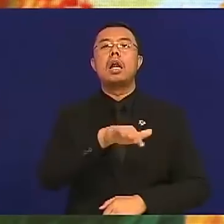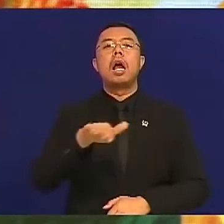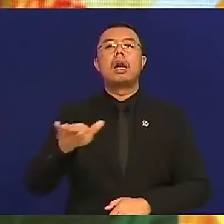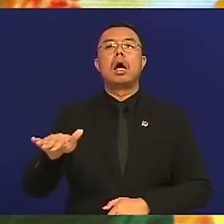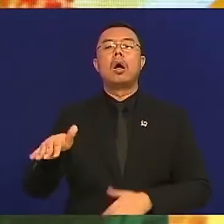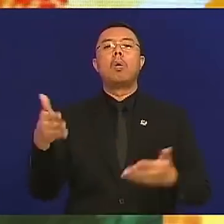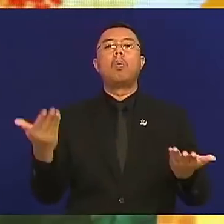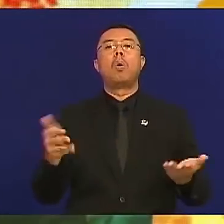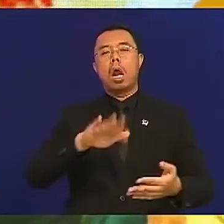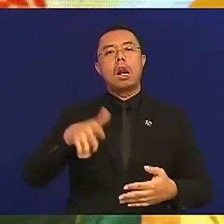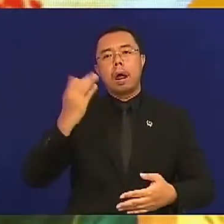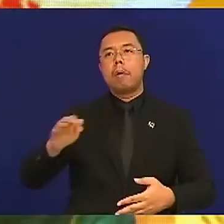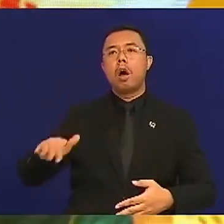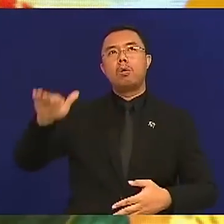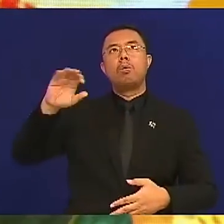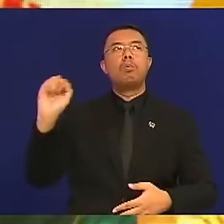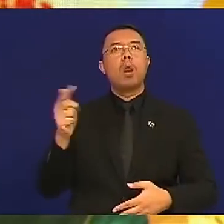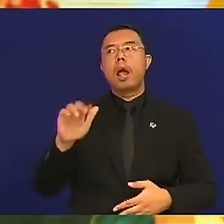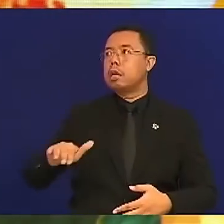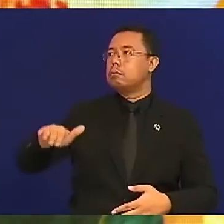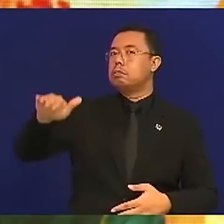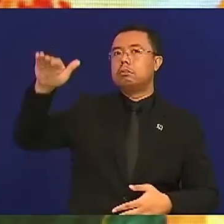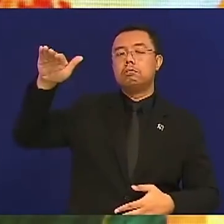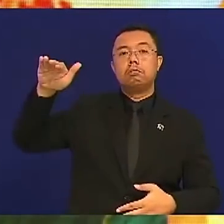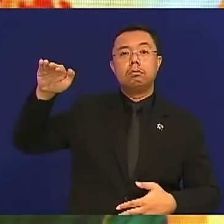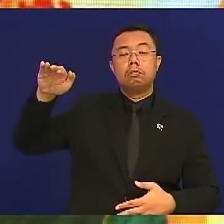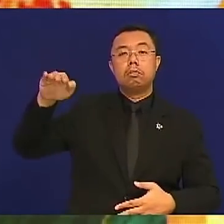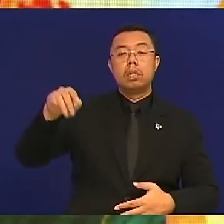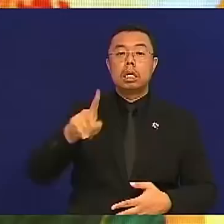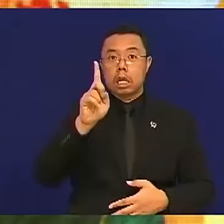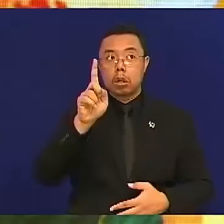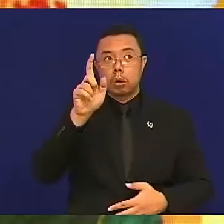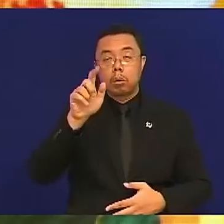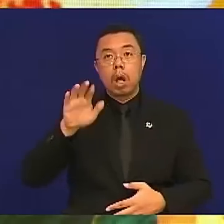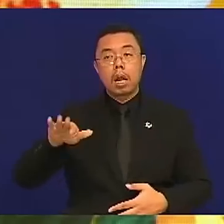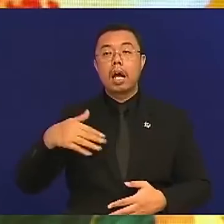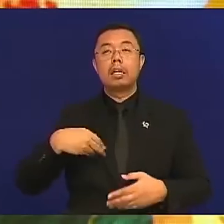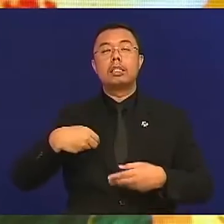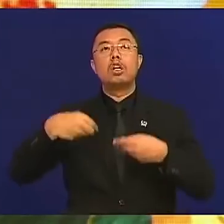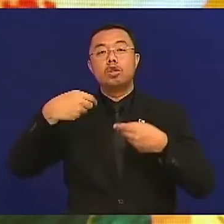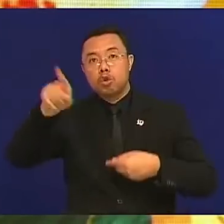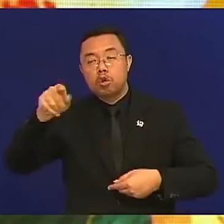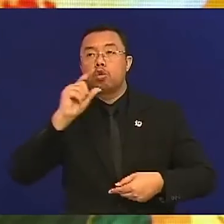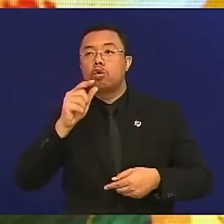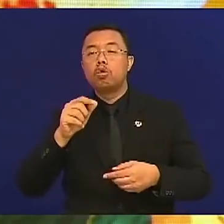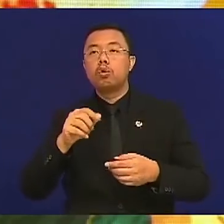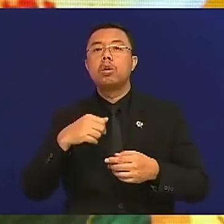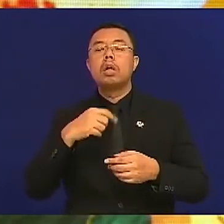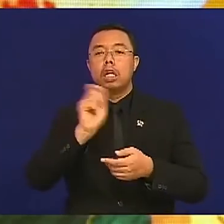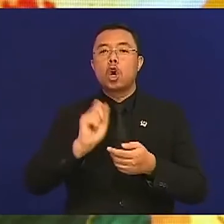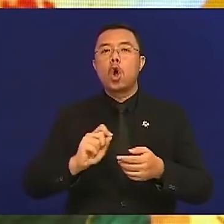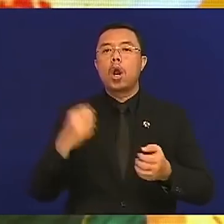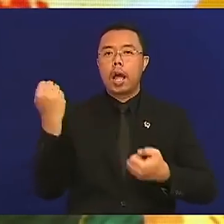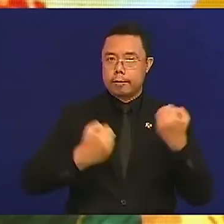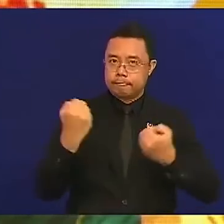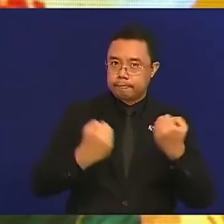Waduh, anak-anaknya baru besar, baru mulai mau besar. Satu ada yang saya kursuskan bawa mobil,